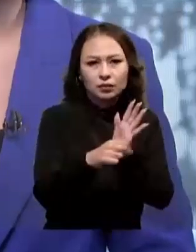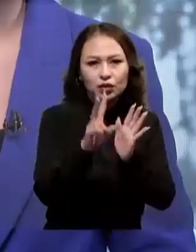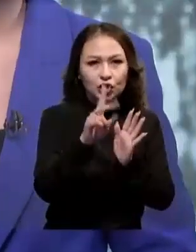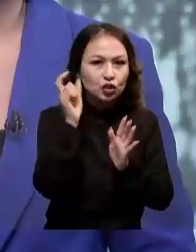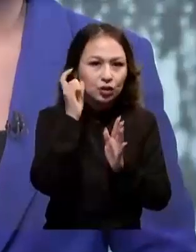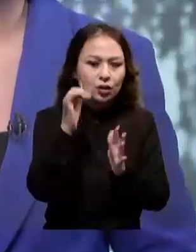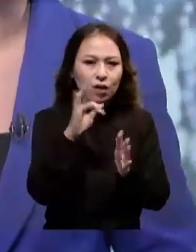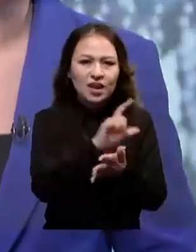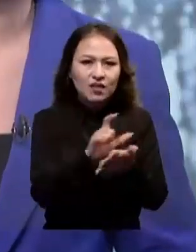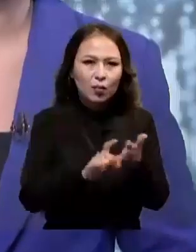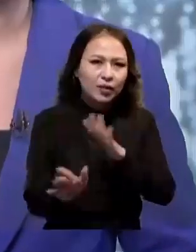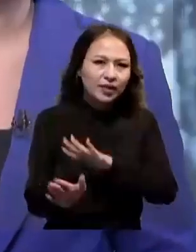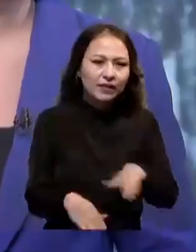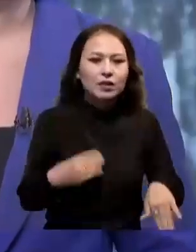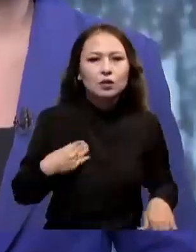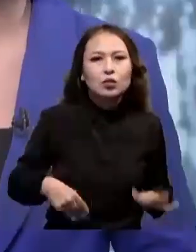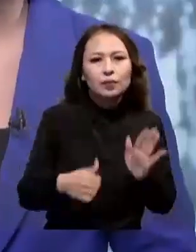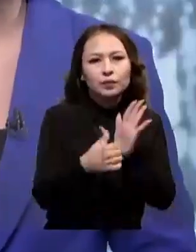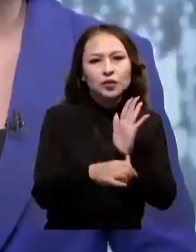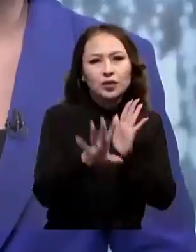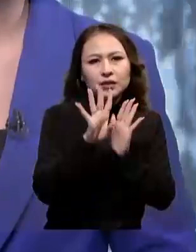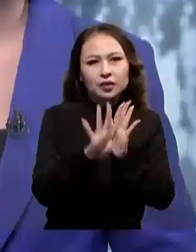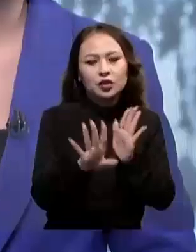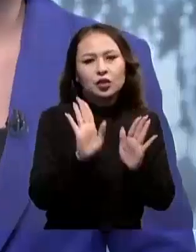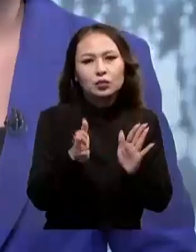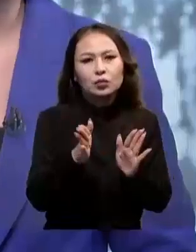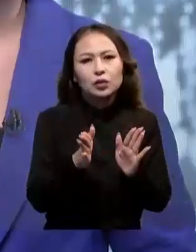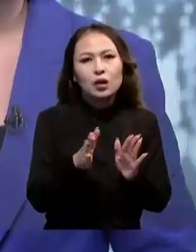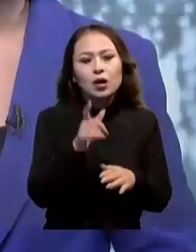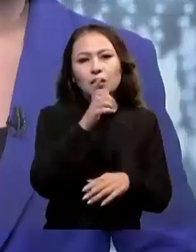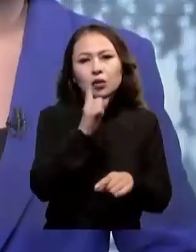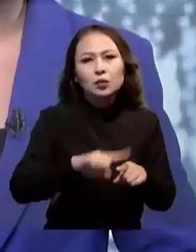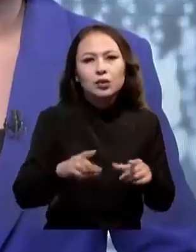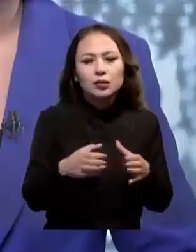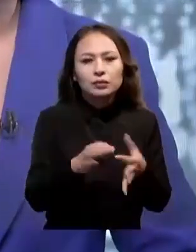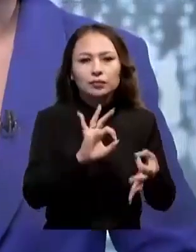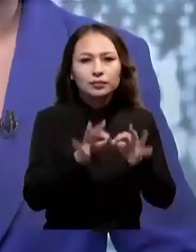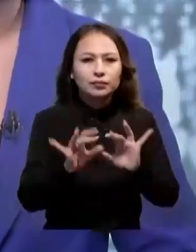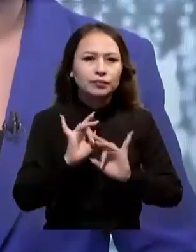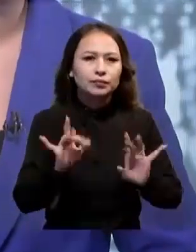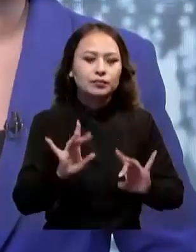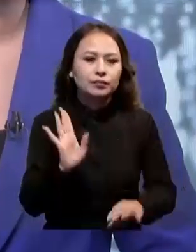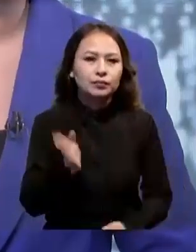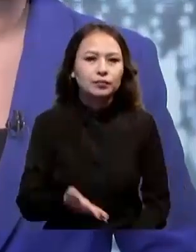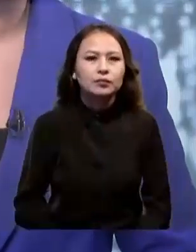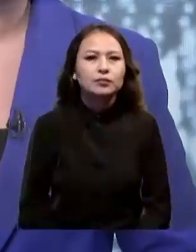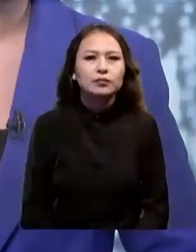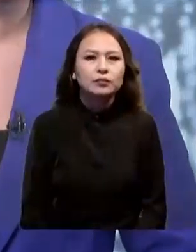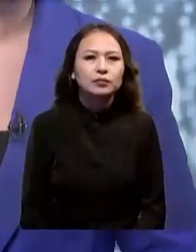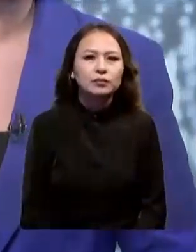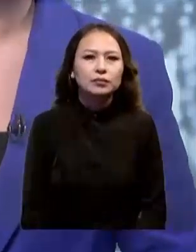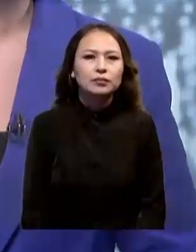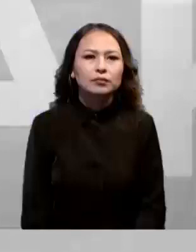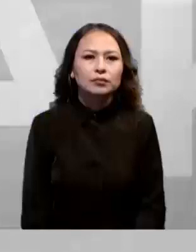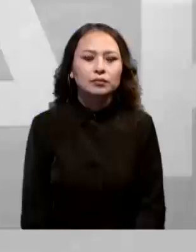жас. Бірақ реформадан кейін француздар 64 жасында зейнетке шығатын болады. Алдағы топтамада өзге де елдердің тәжірибесіне тоқталып